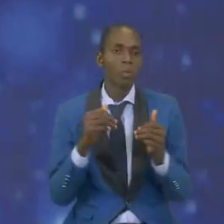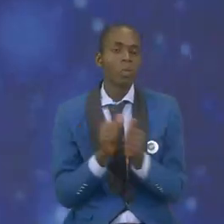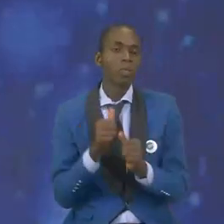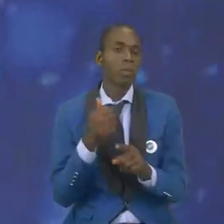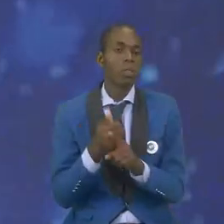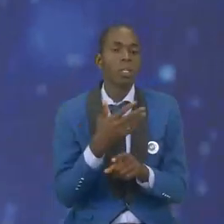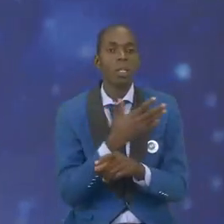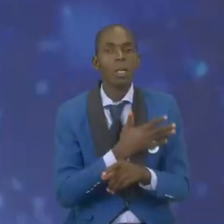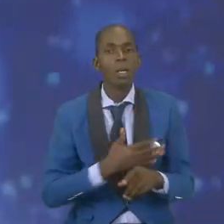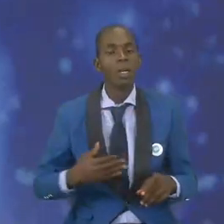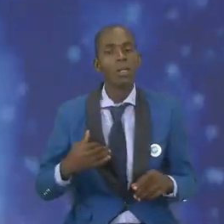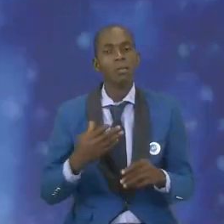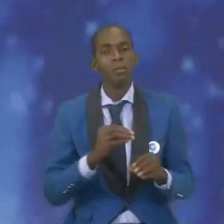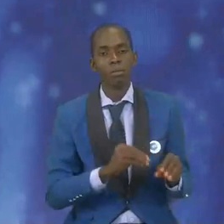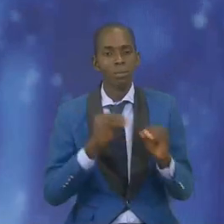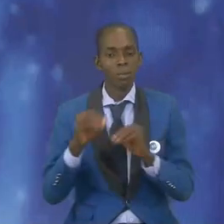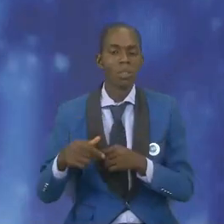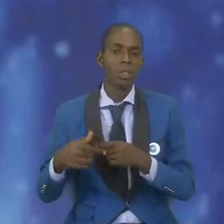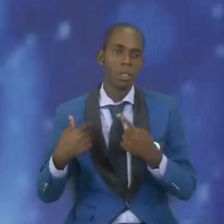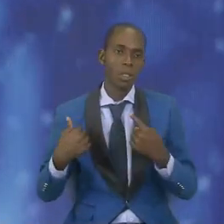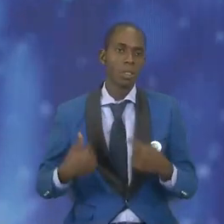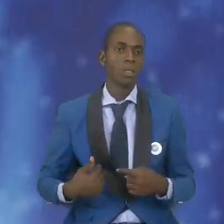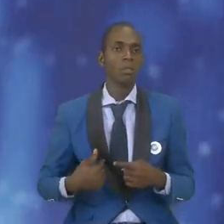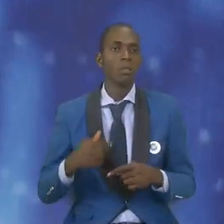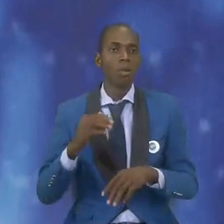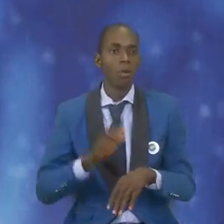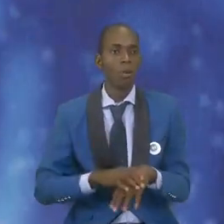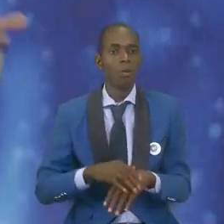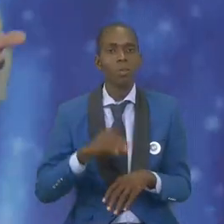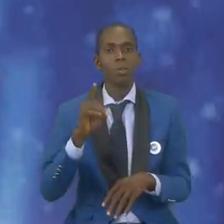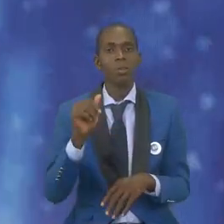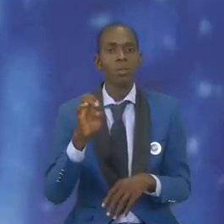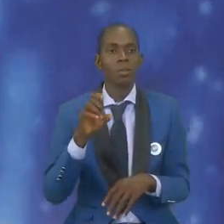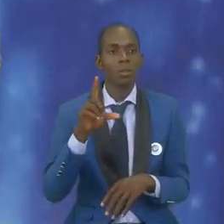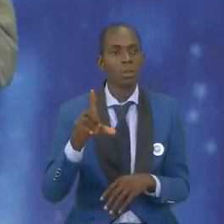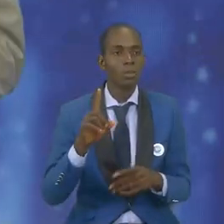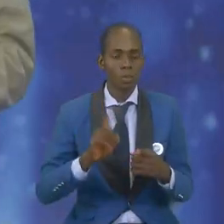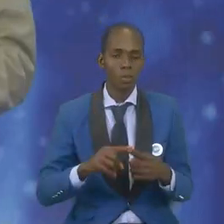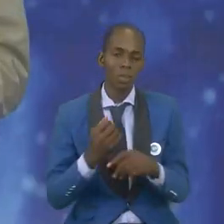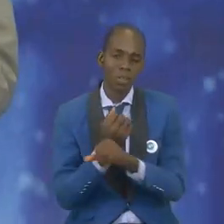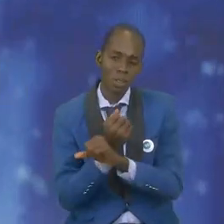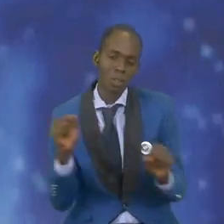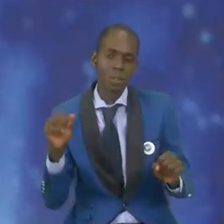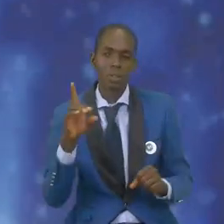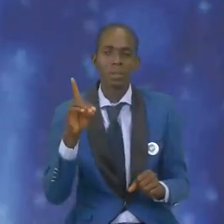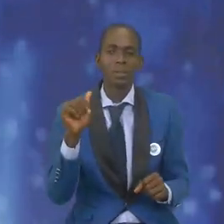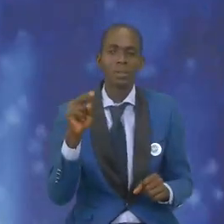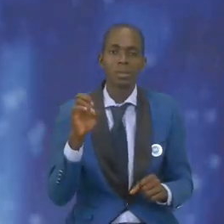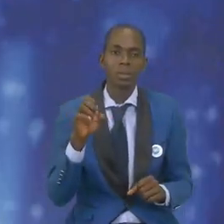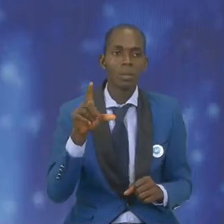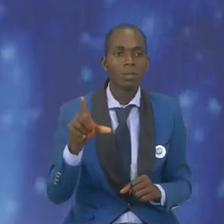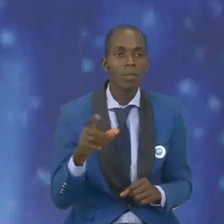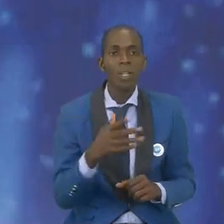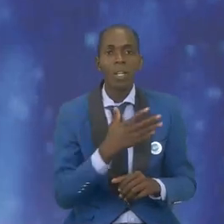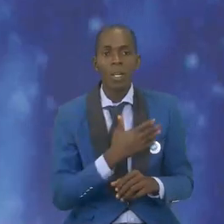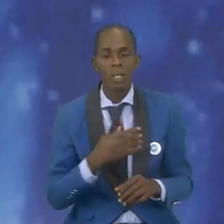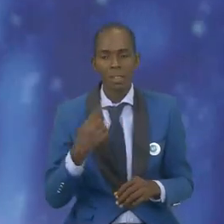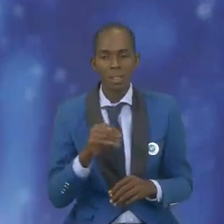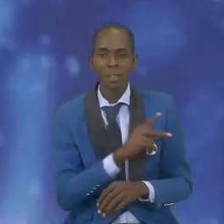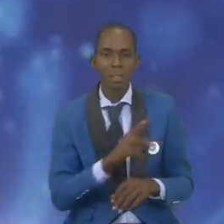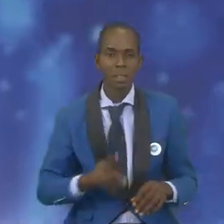était affligé, fut très affligé, et il prit à cœur de délivrer Daniel.